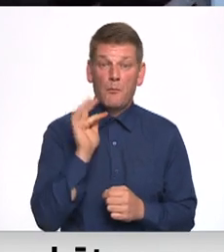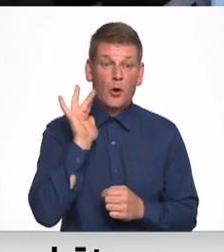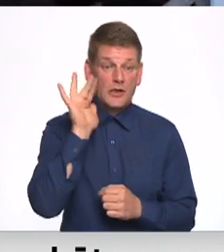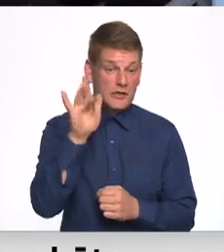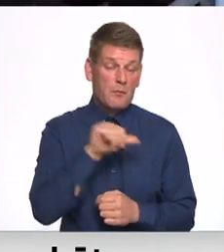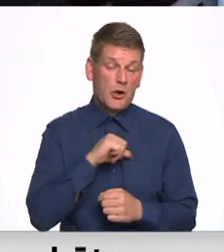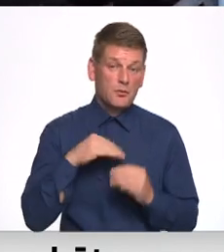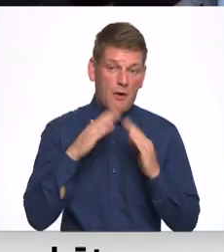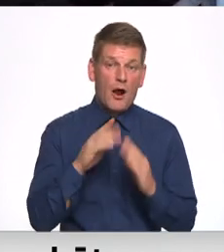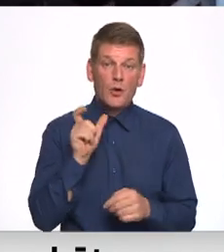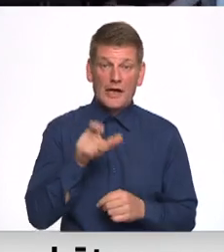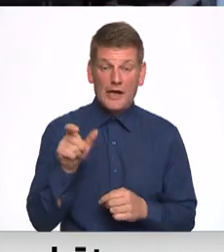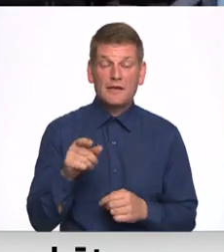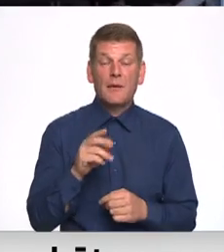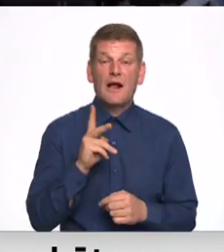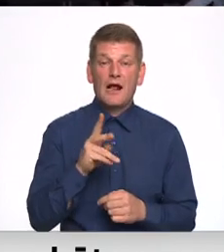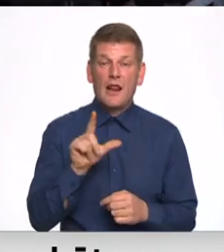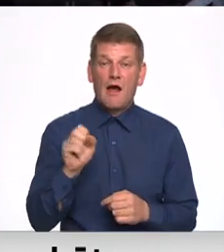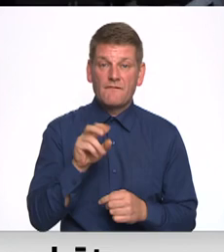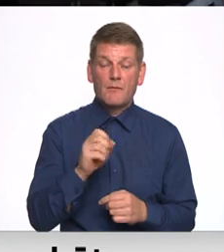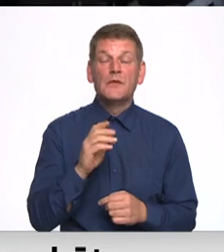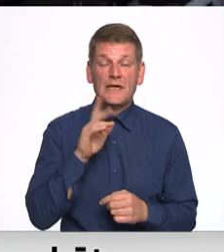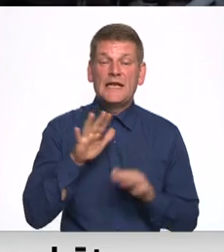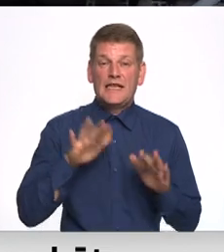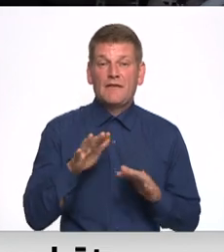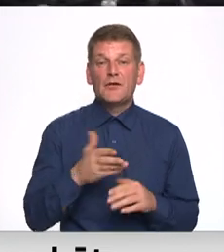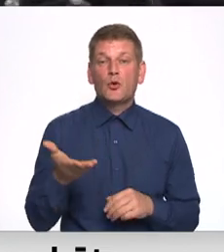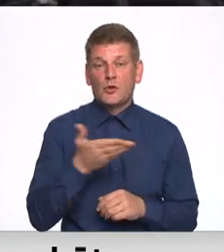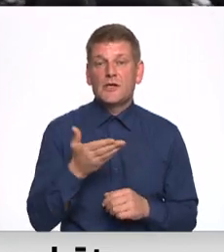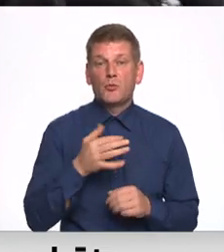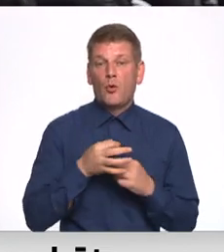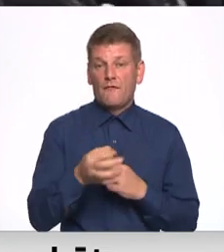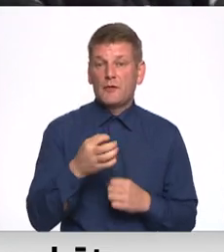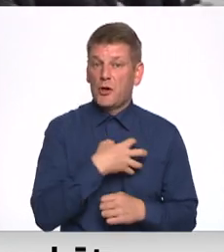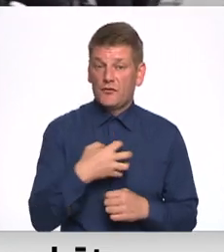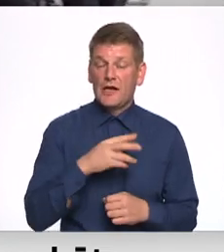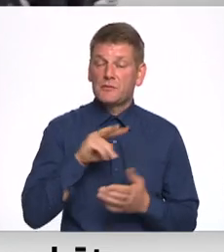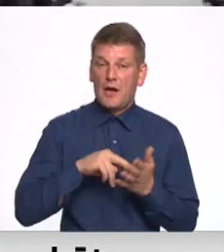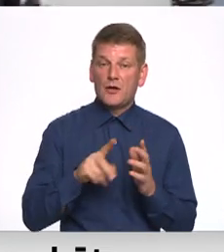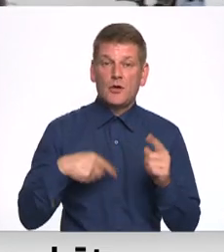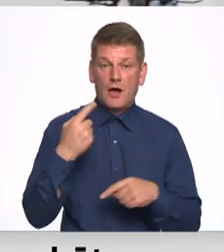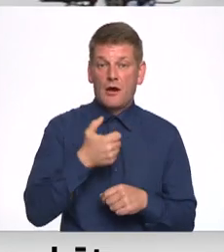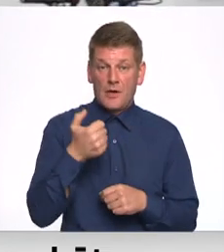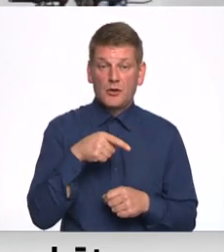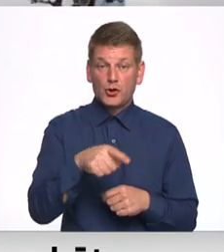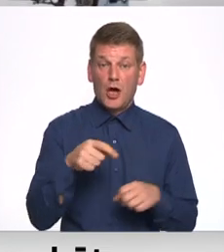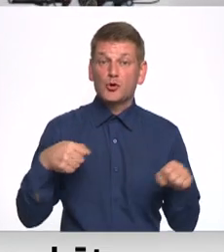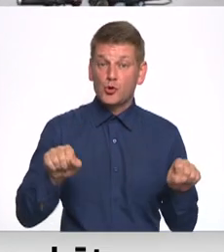potenciālajiem pašmāju klientiem Klāvam solās būt Dienvidkurzemes novada pašvaldība, kas plāno nākamajā gadā šādus